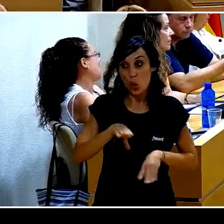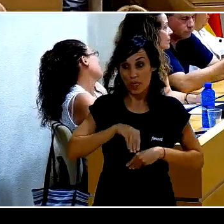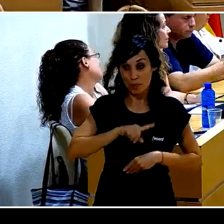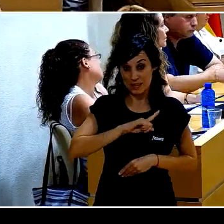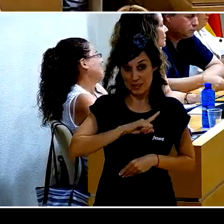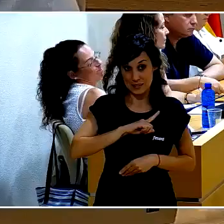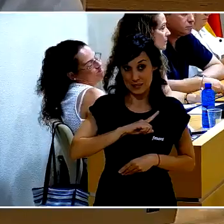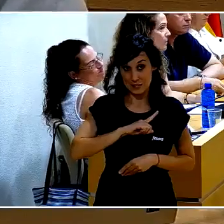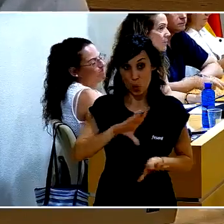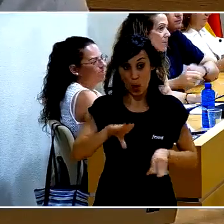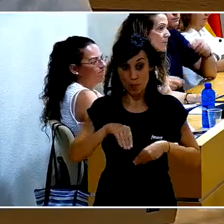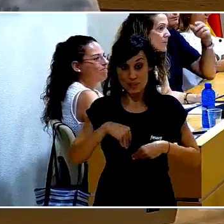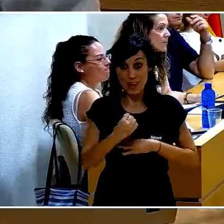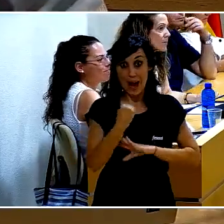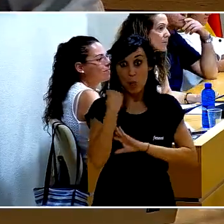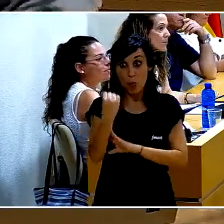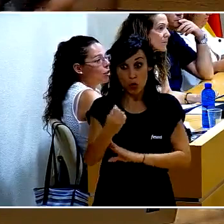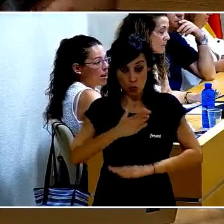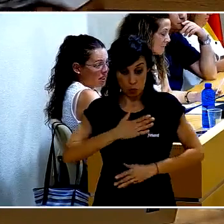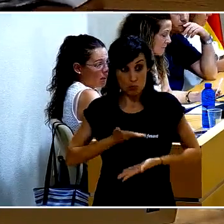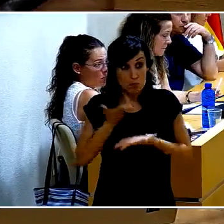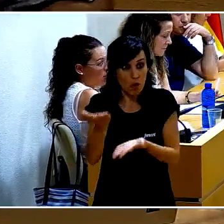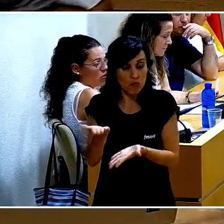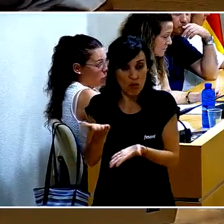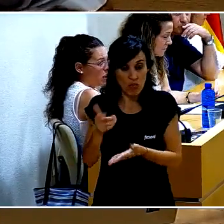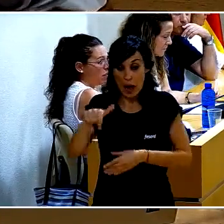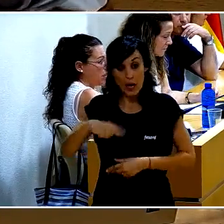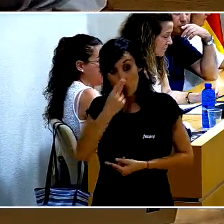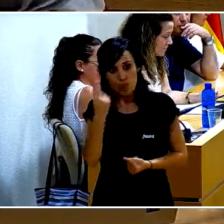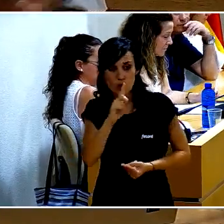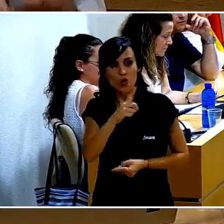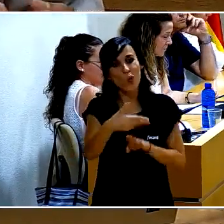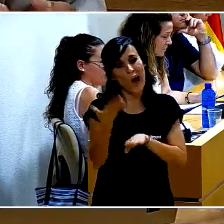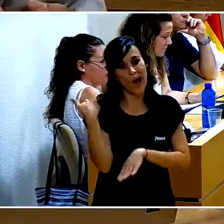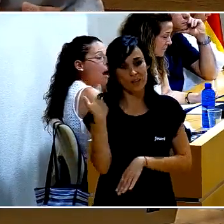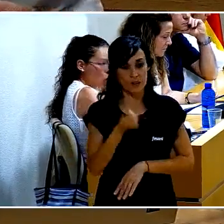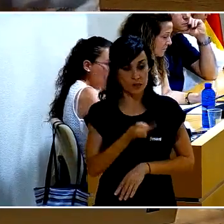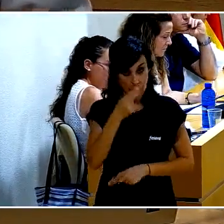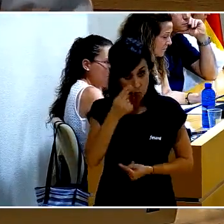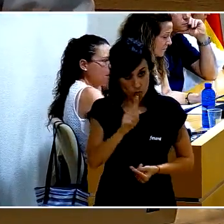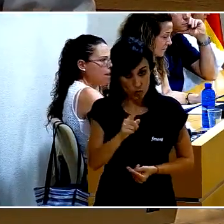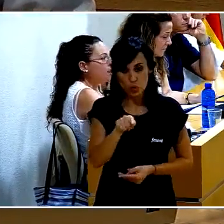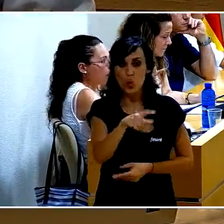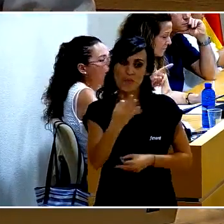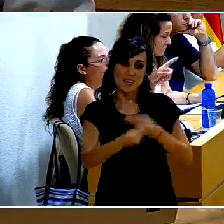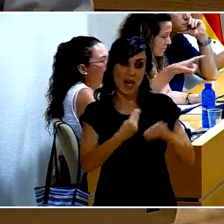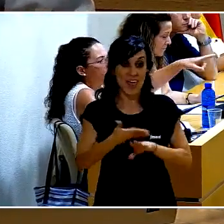si no vas a admetre el nostre suport, pues no cal que te fem. Ah, en públic no, en privat.